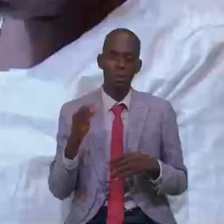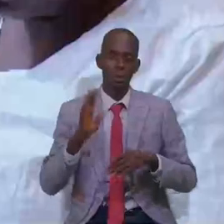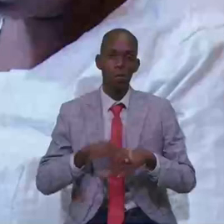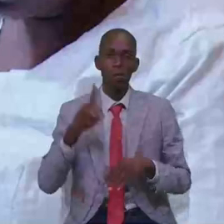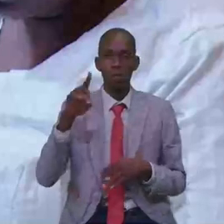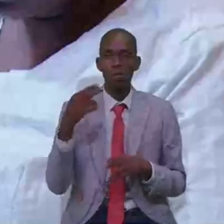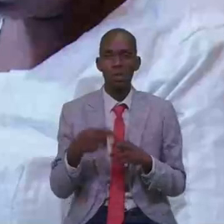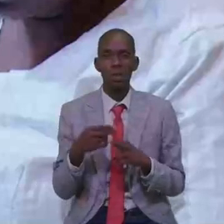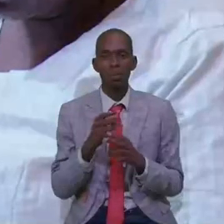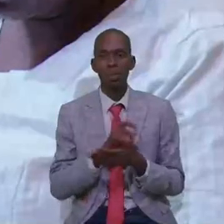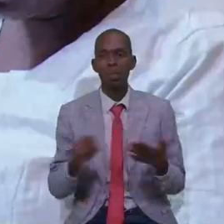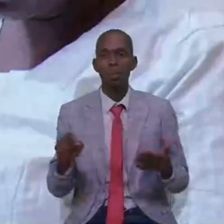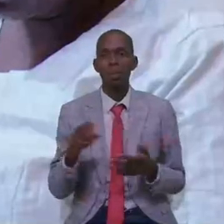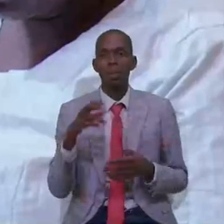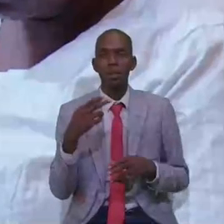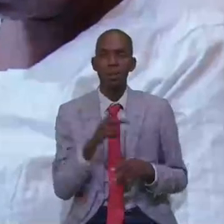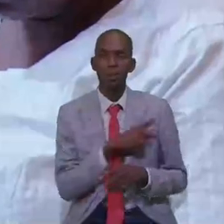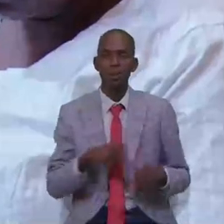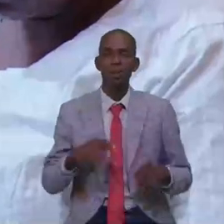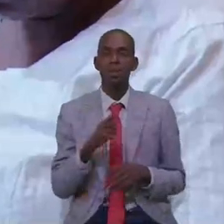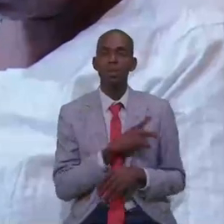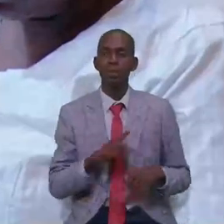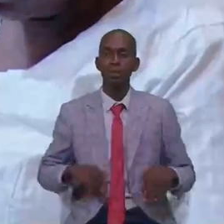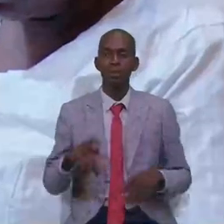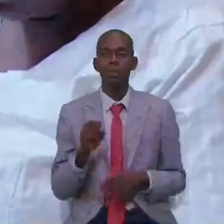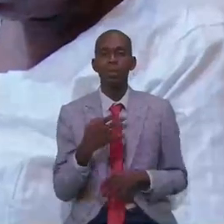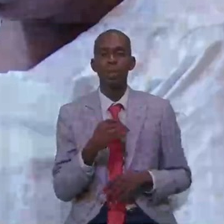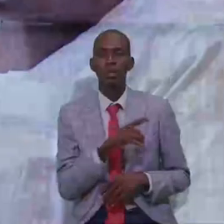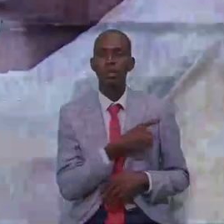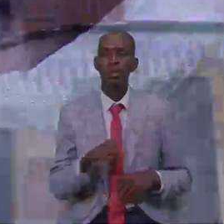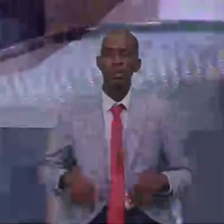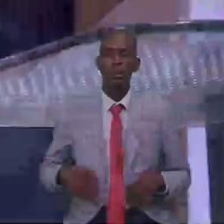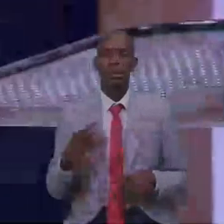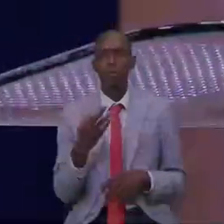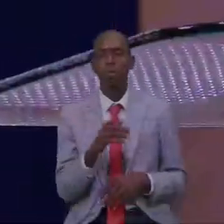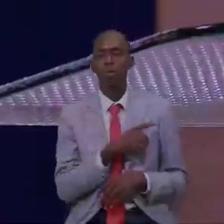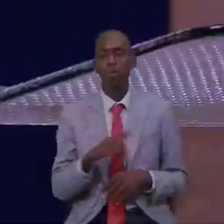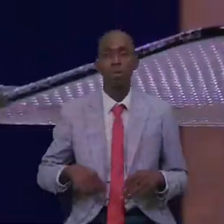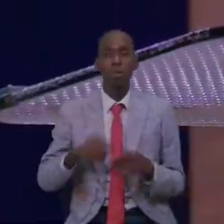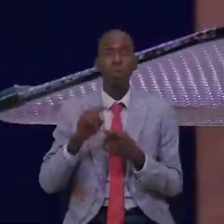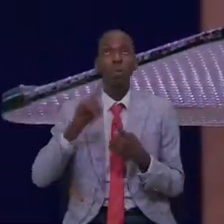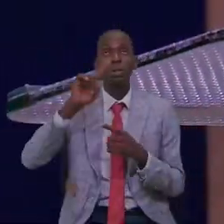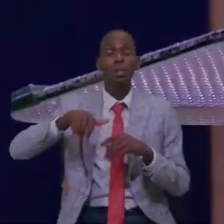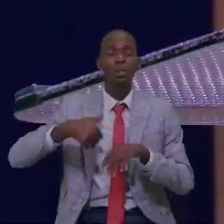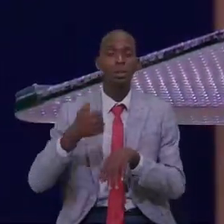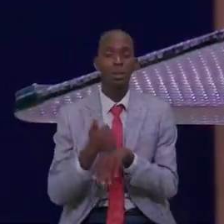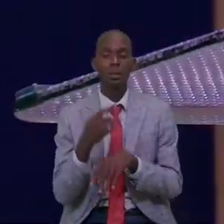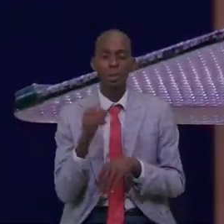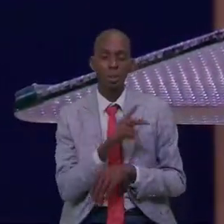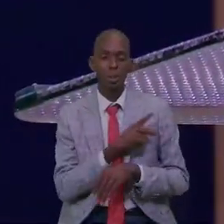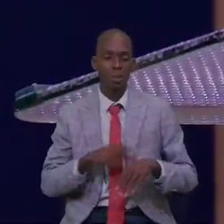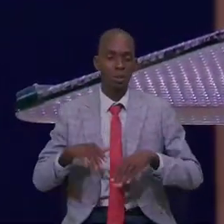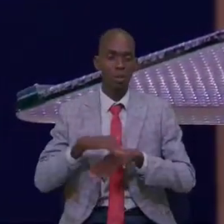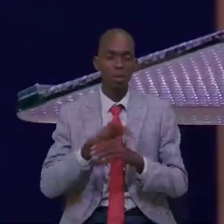rois et Seigneur des seigneurs. Lorsqu'il instaurera sa domination qui ne s'effacera pas,